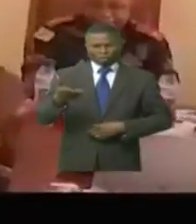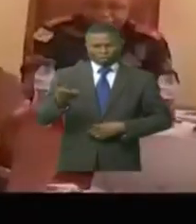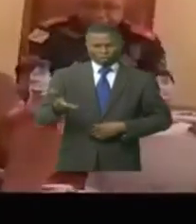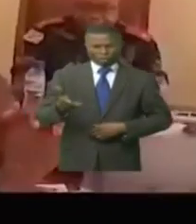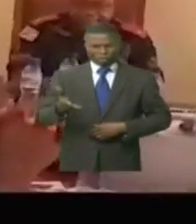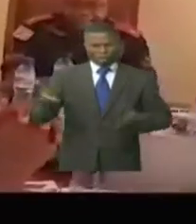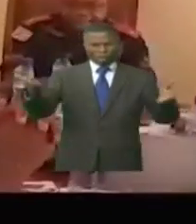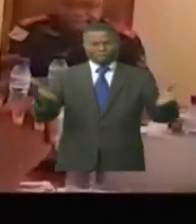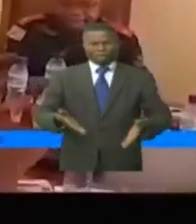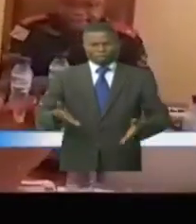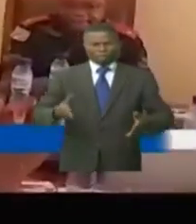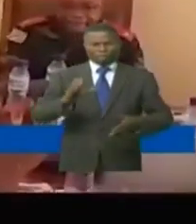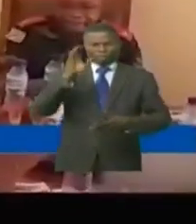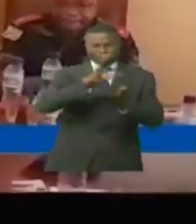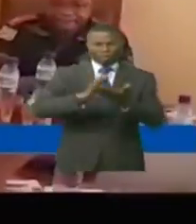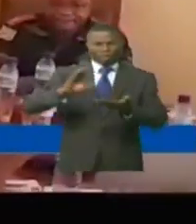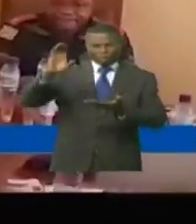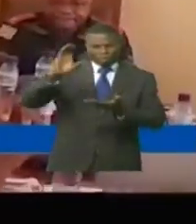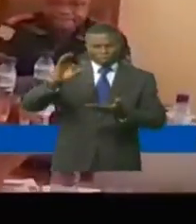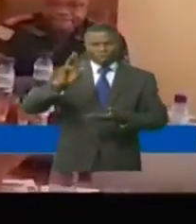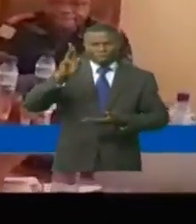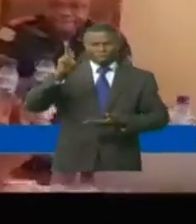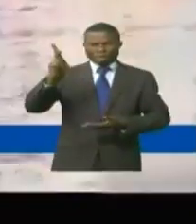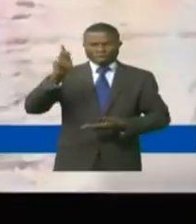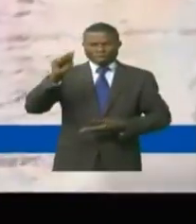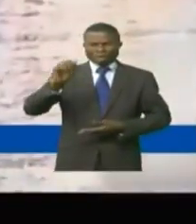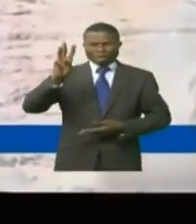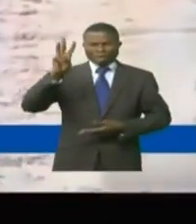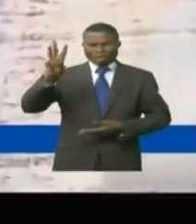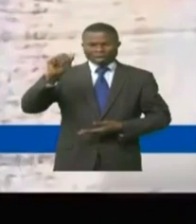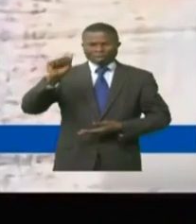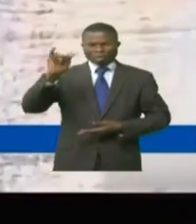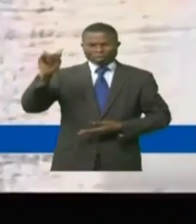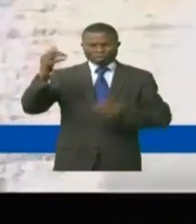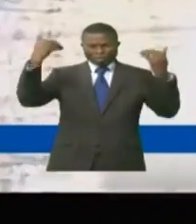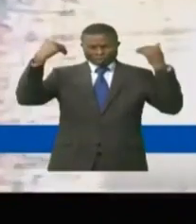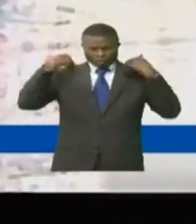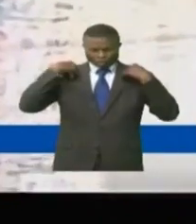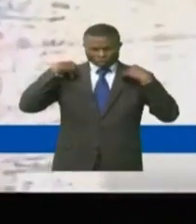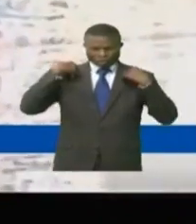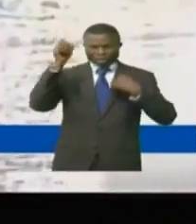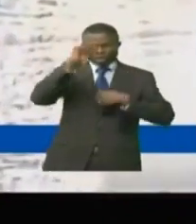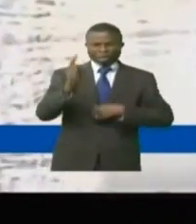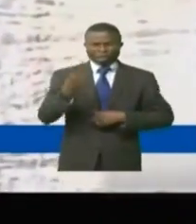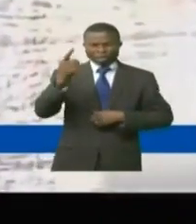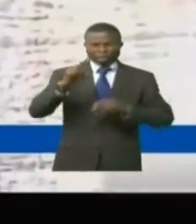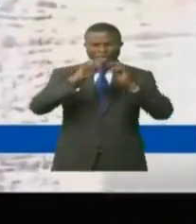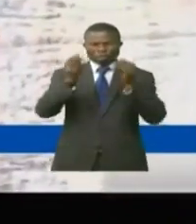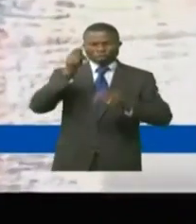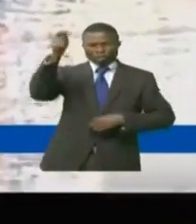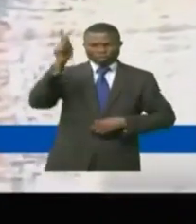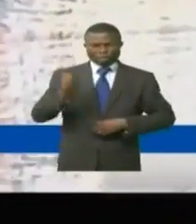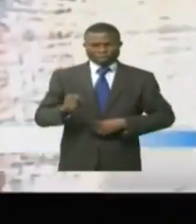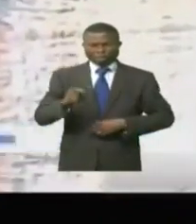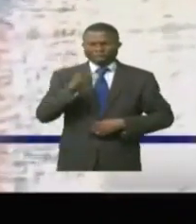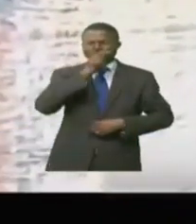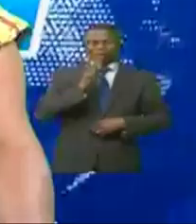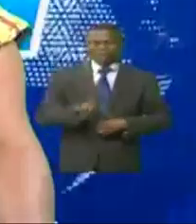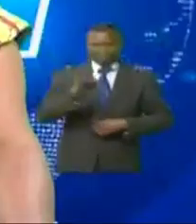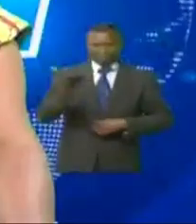en présence du colonel Kawai Paul, directeur de l'état-major 31e région militaire de